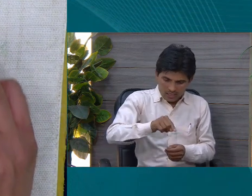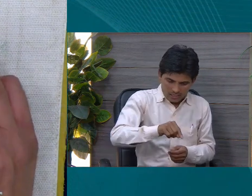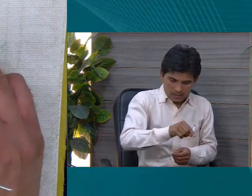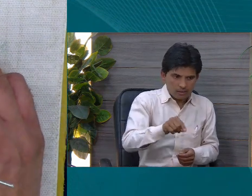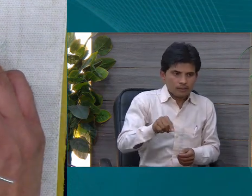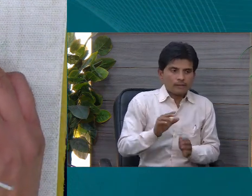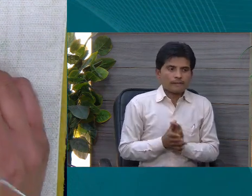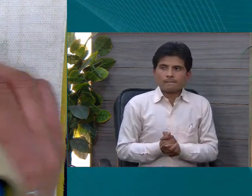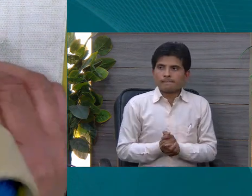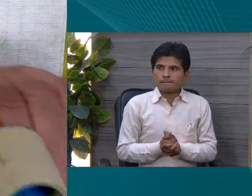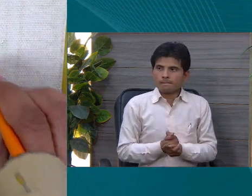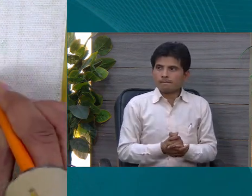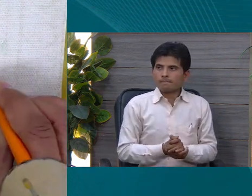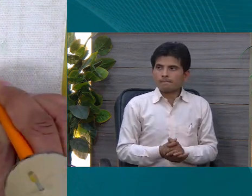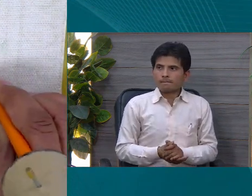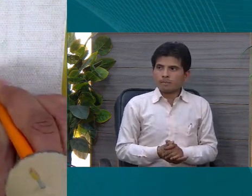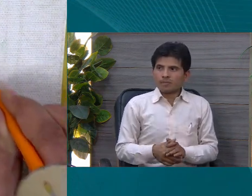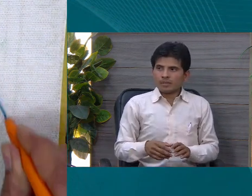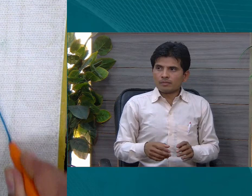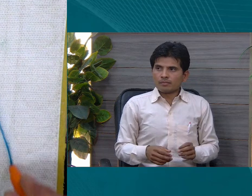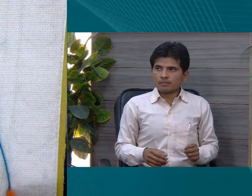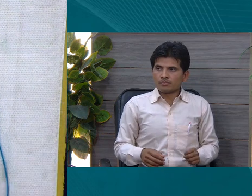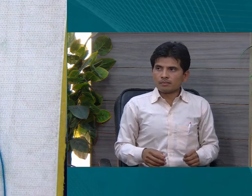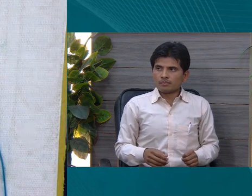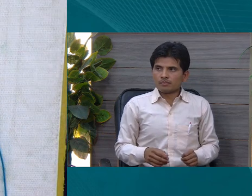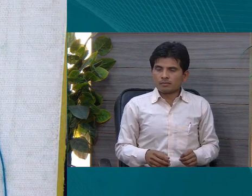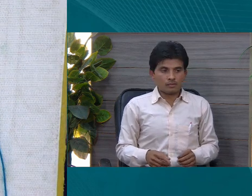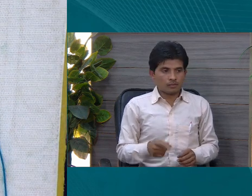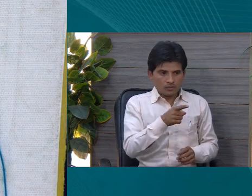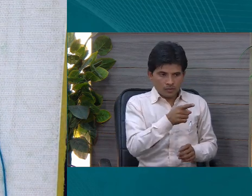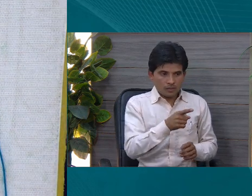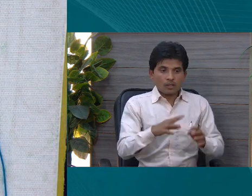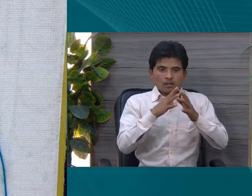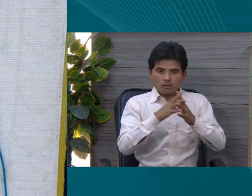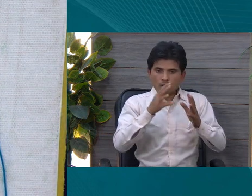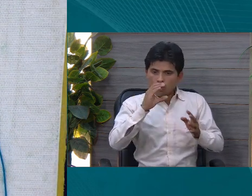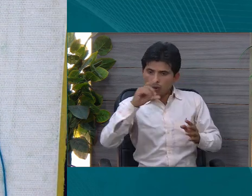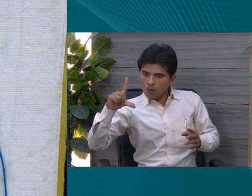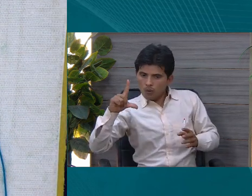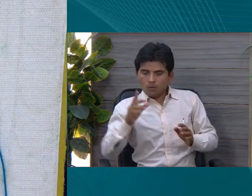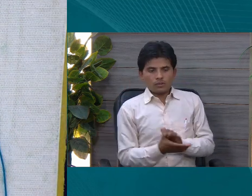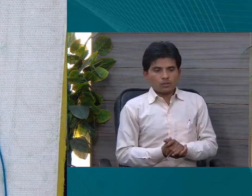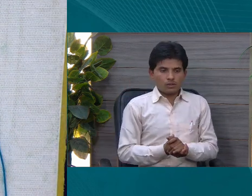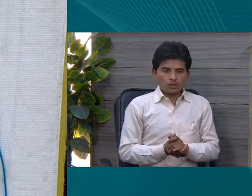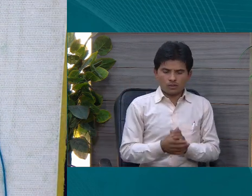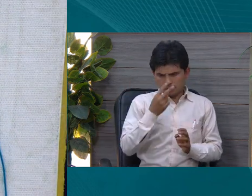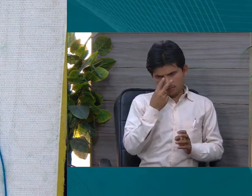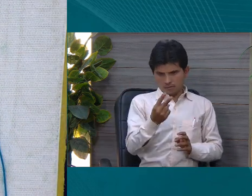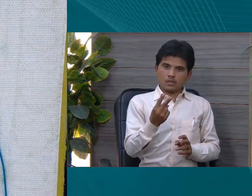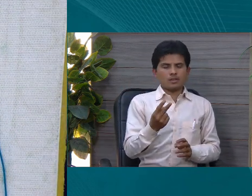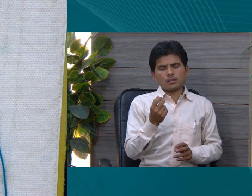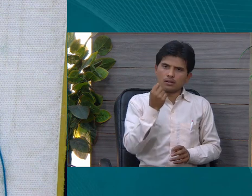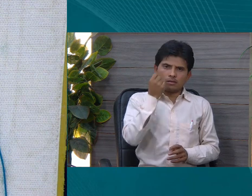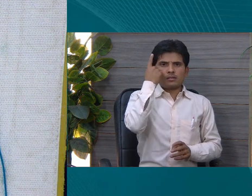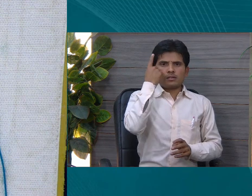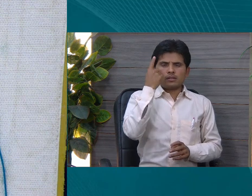कर दो हुआ है है तो यह फूल जो है वह हमारे लिए तो भोजन प्रयत्न भी को देखकर